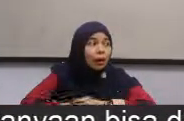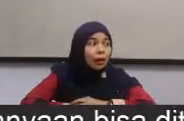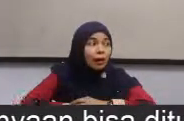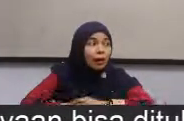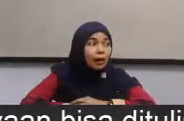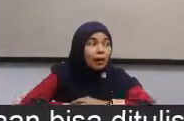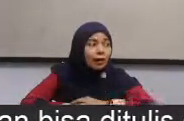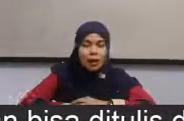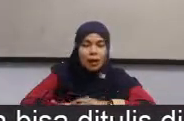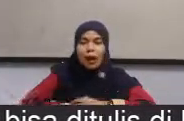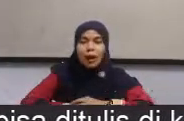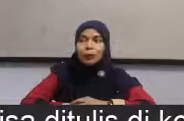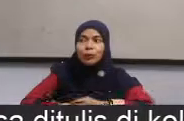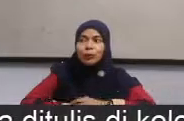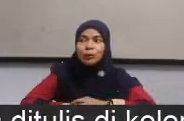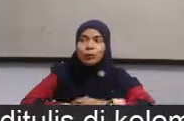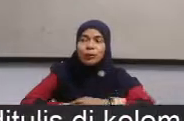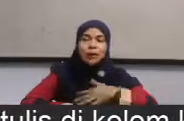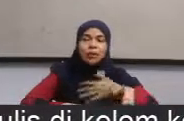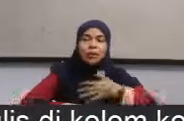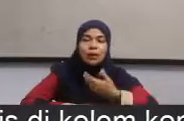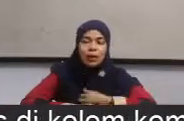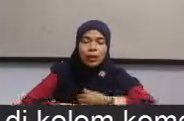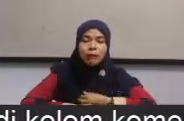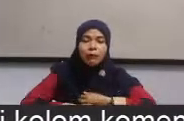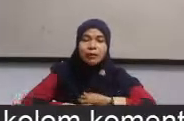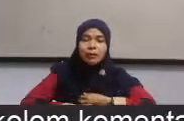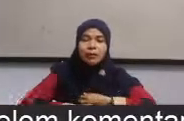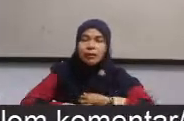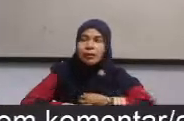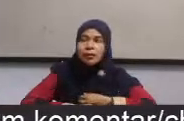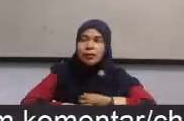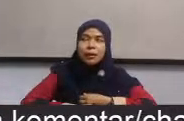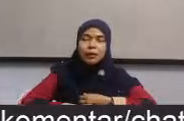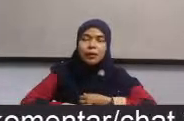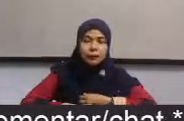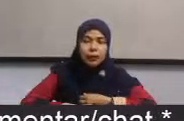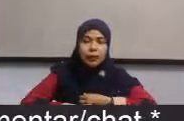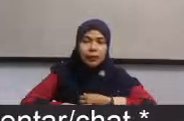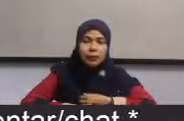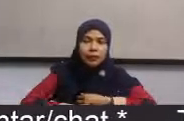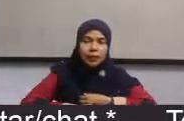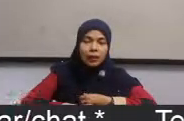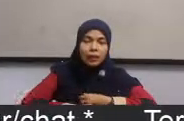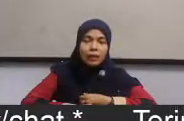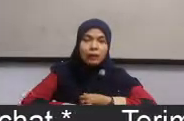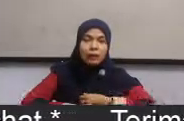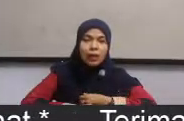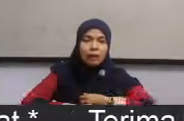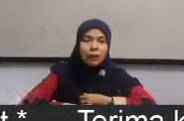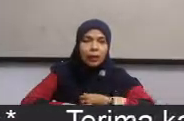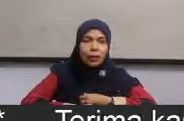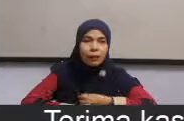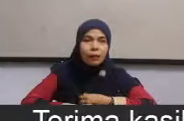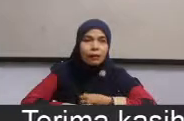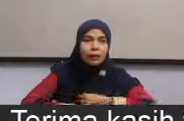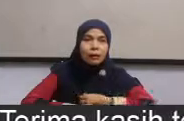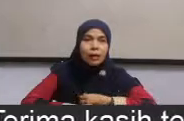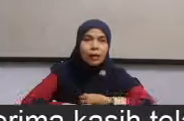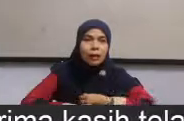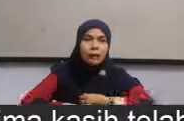maka ia untuk mencari informasi sebanyak-banyaknya tentang apa